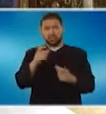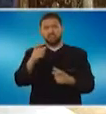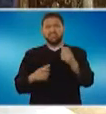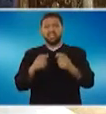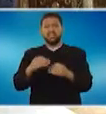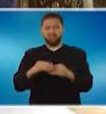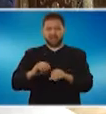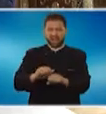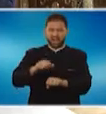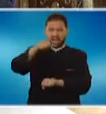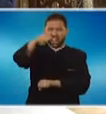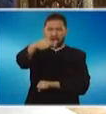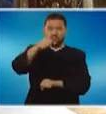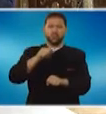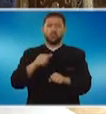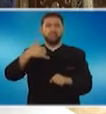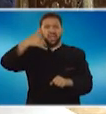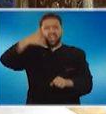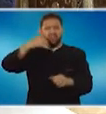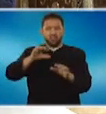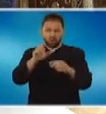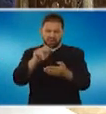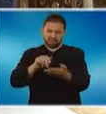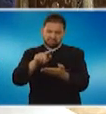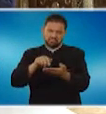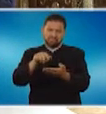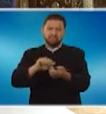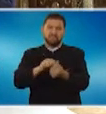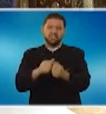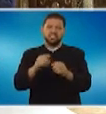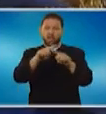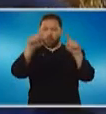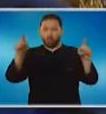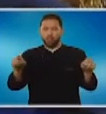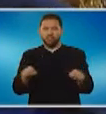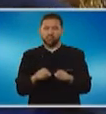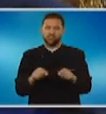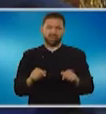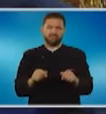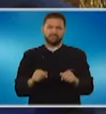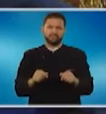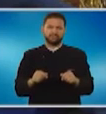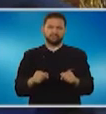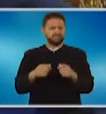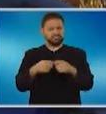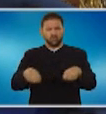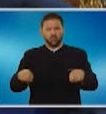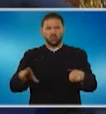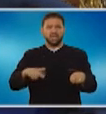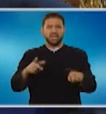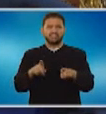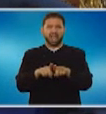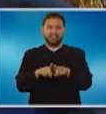laptop, tablete, telefoane și alte dispozitive de genul acesta. Lucrurile sunt egale peste tot.